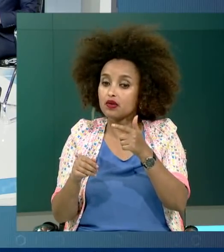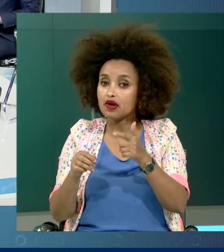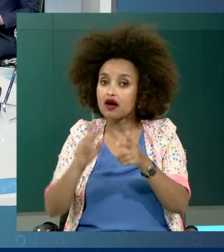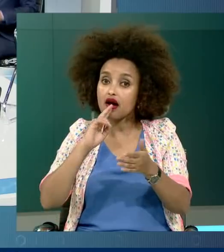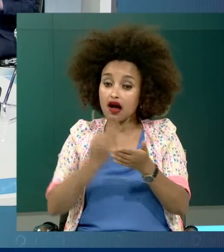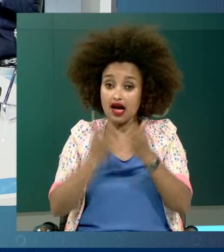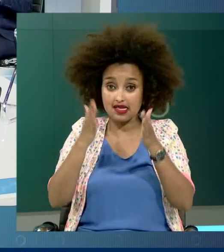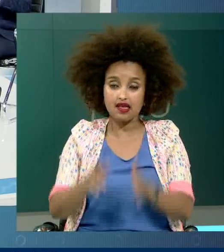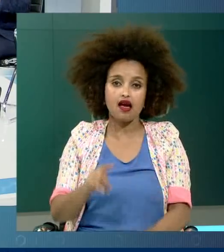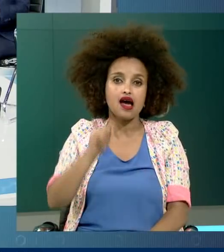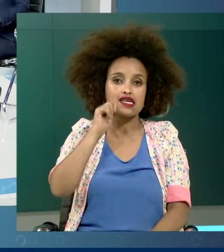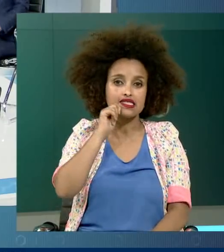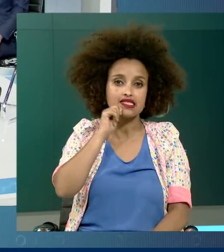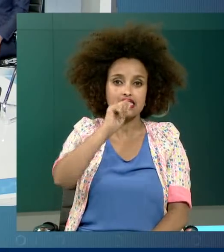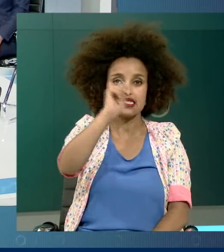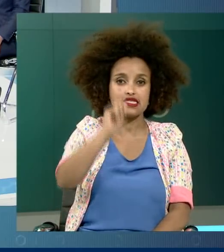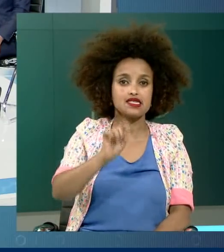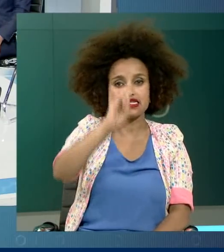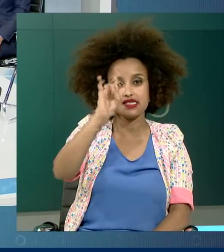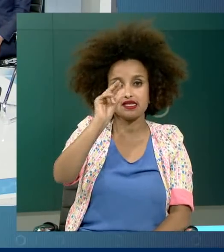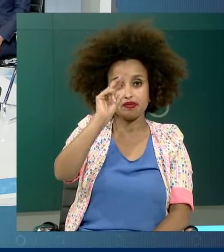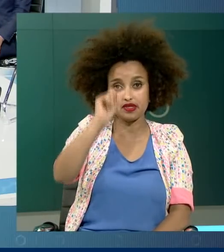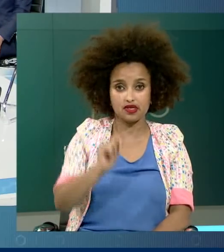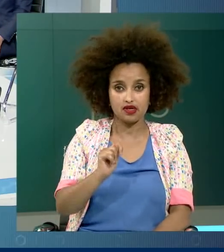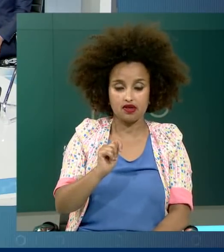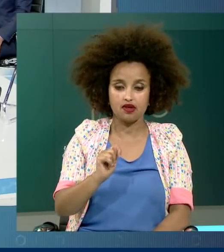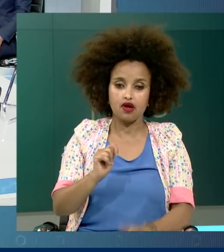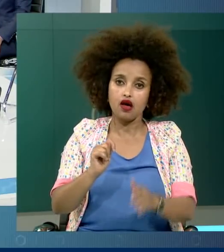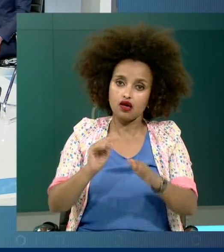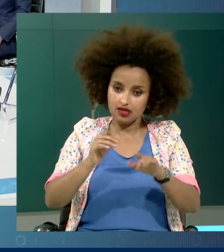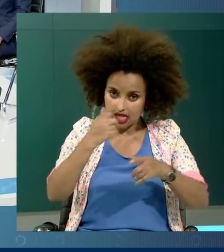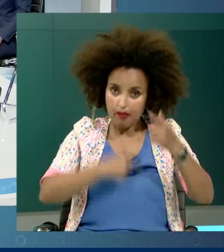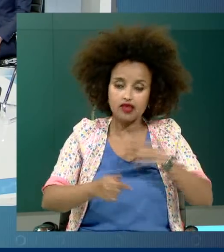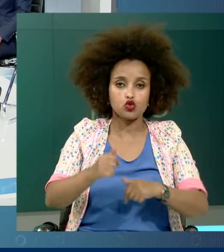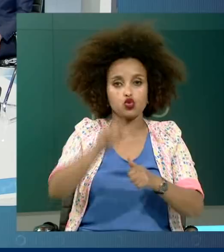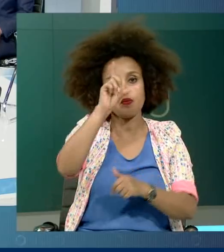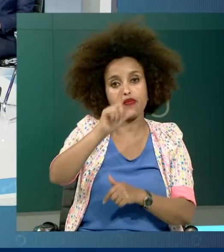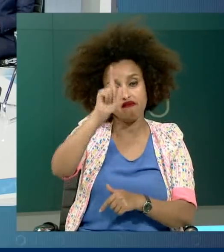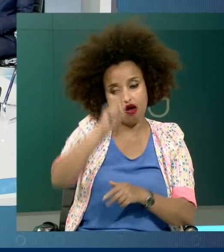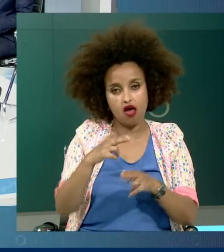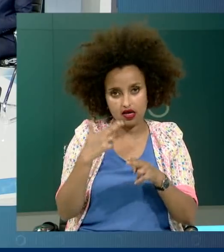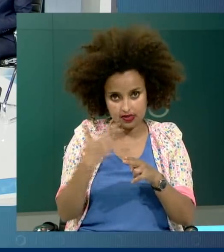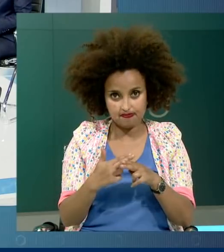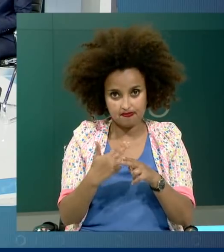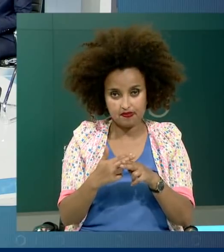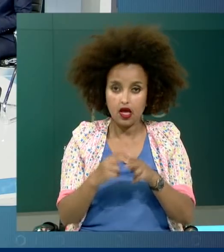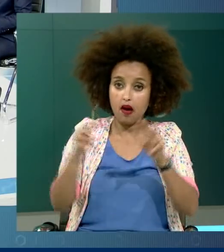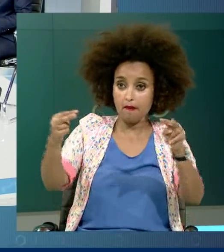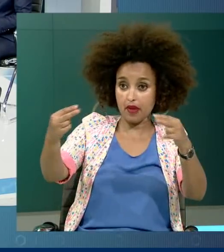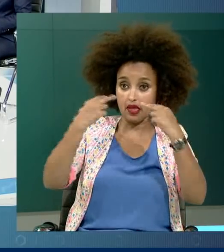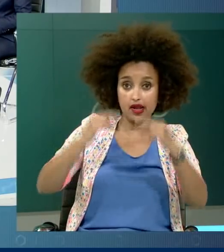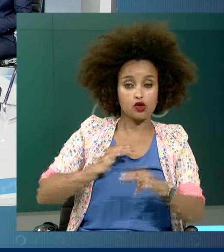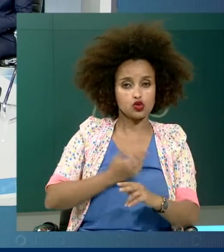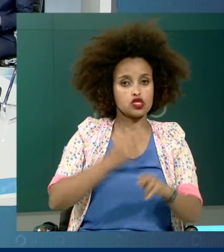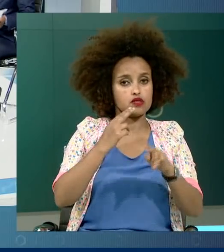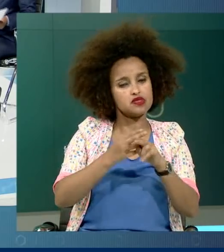ጋዜጠኛ ትዝብት አሰፋ እዚህ ስቱዲዮ ድረስ ስለመጣችሁ በፋና ብሮድካስቲንግ ኮርፖሬት እንዲሁም ደግሞ በተመልካቾች ስም እጅ